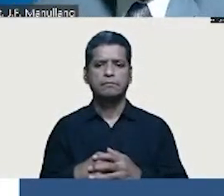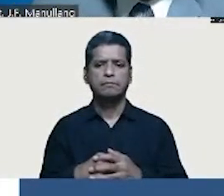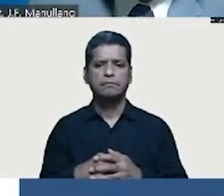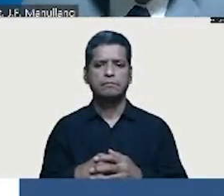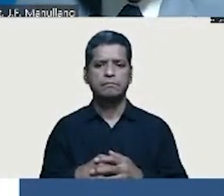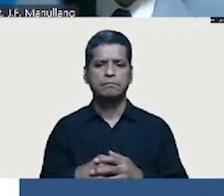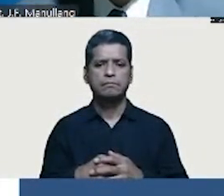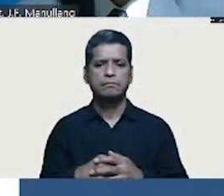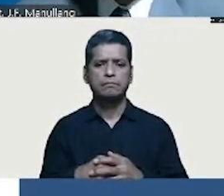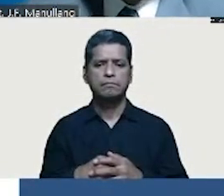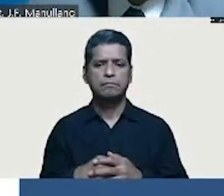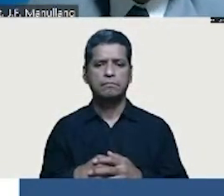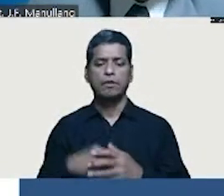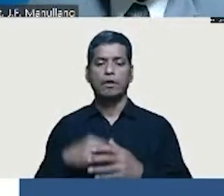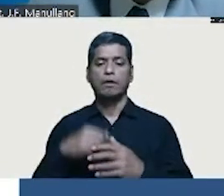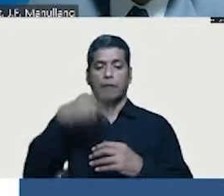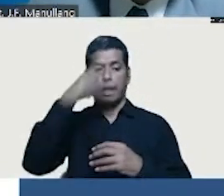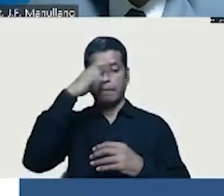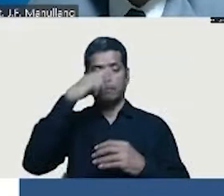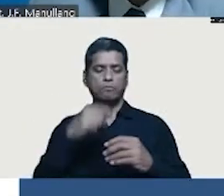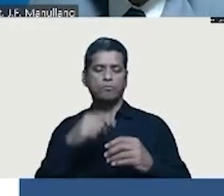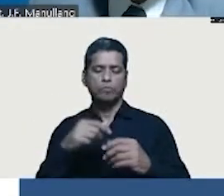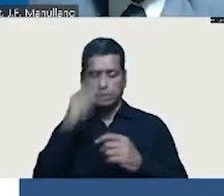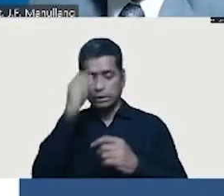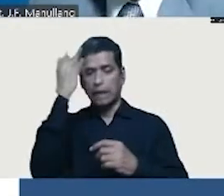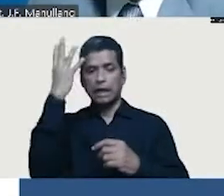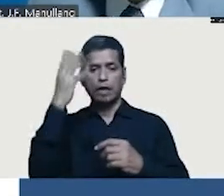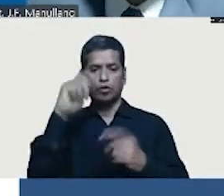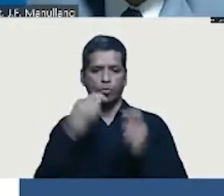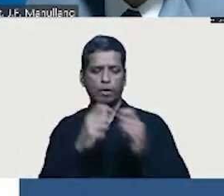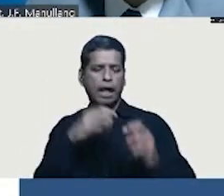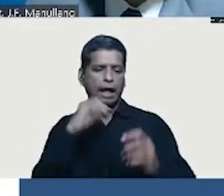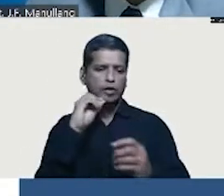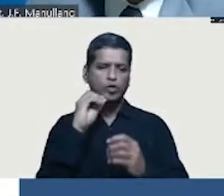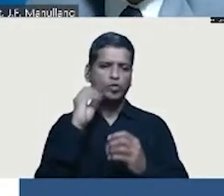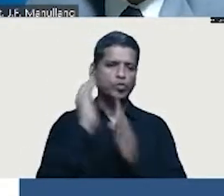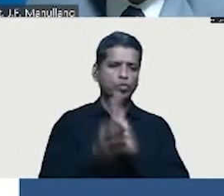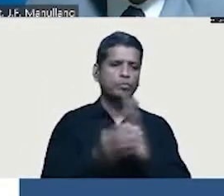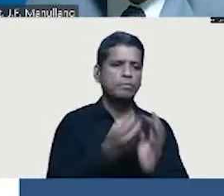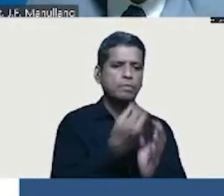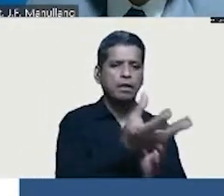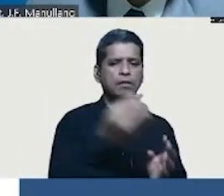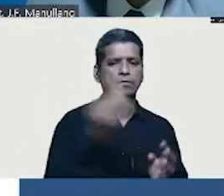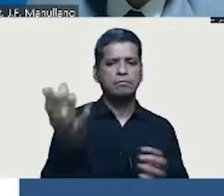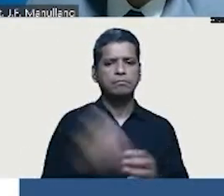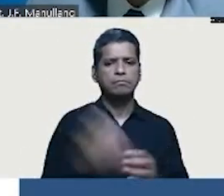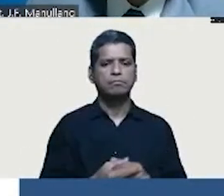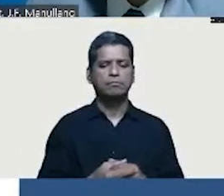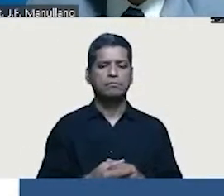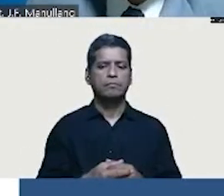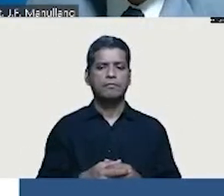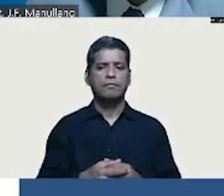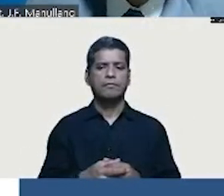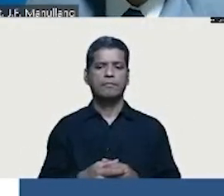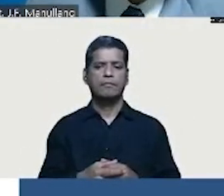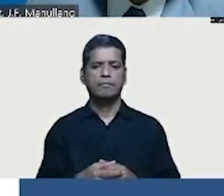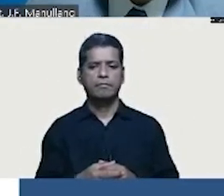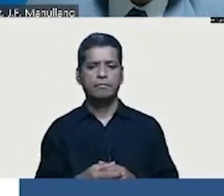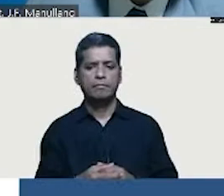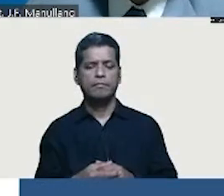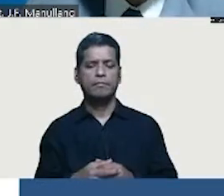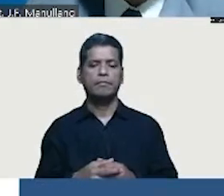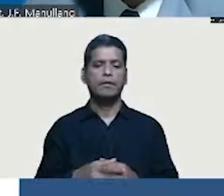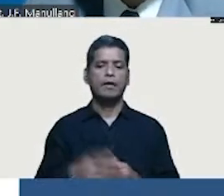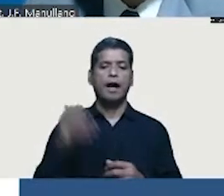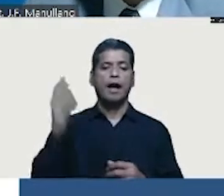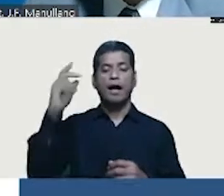nubuat yang mau kita pelajari malam ini sangat penting Apakah Tuhan yang berkaitan dengan waktu baik masa kini masa